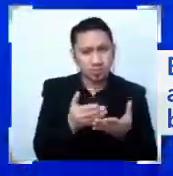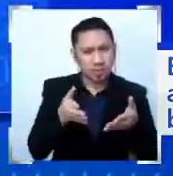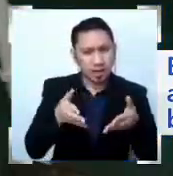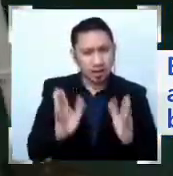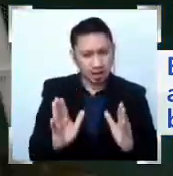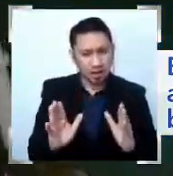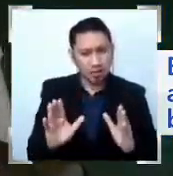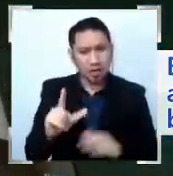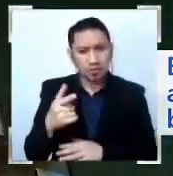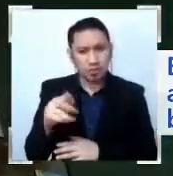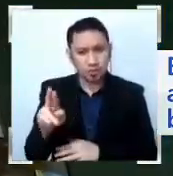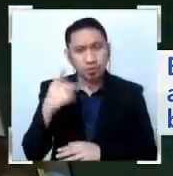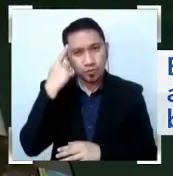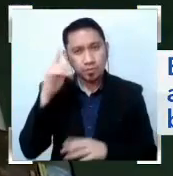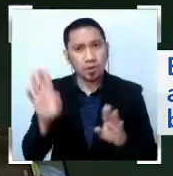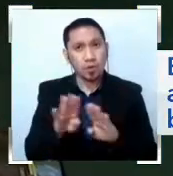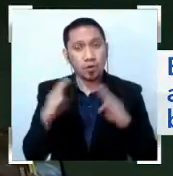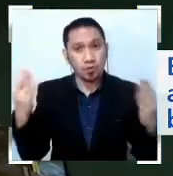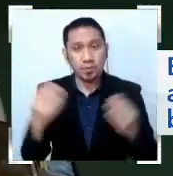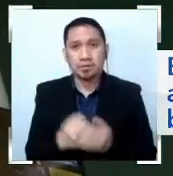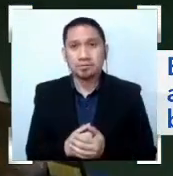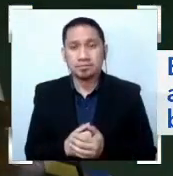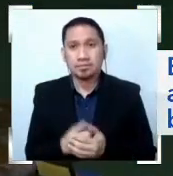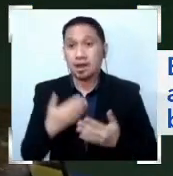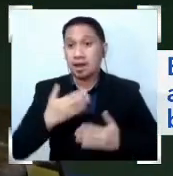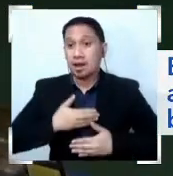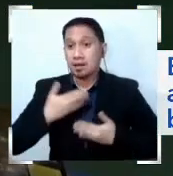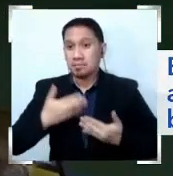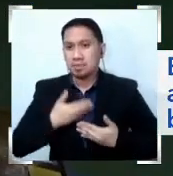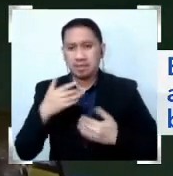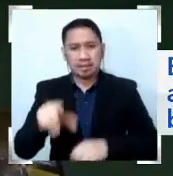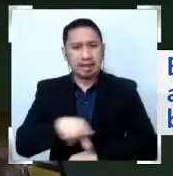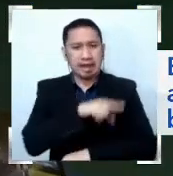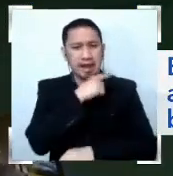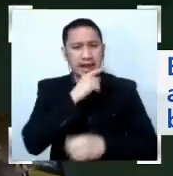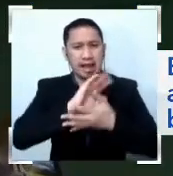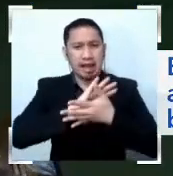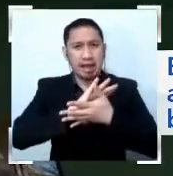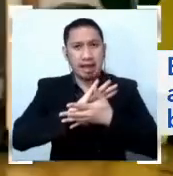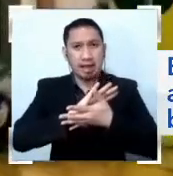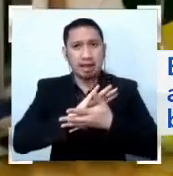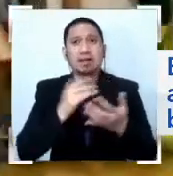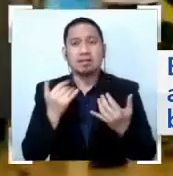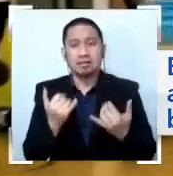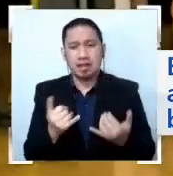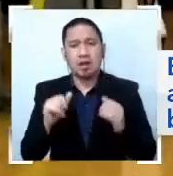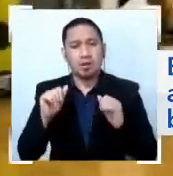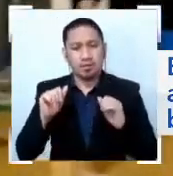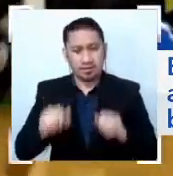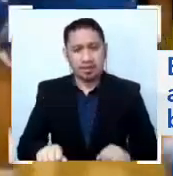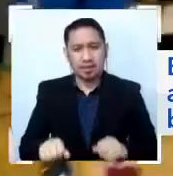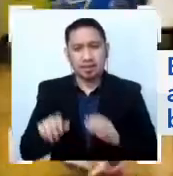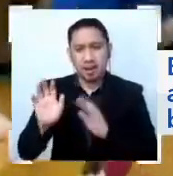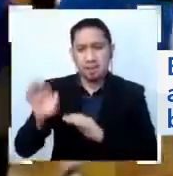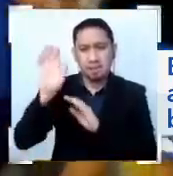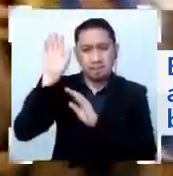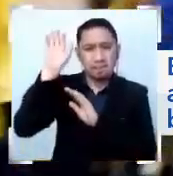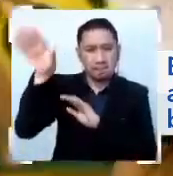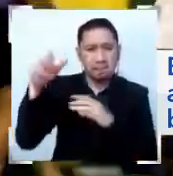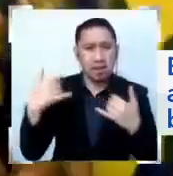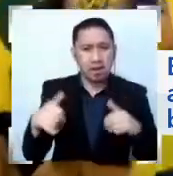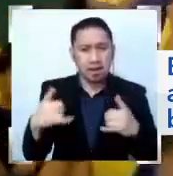makapag-operate. Masaya po kasi sa sobrang tagal po ng pandemic, ay ngayon lang po kami nakapaglaro. They are allowing a